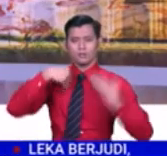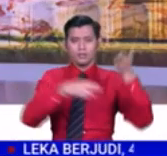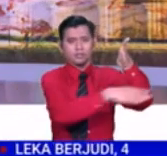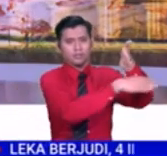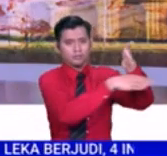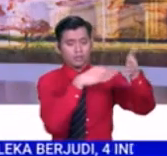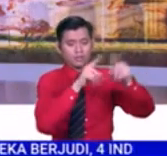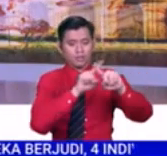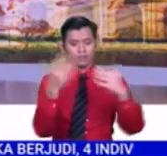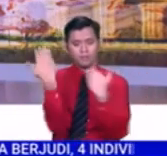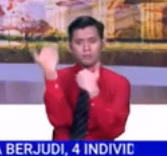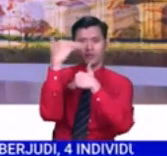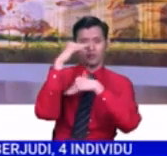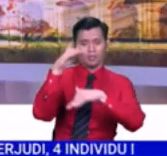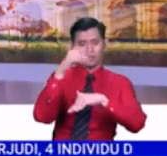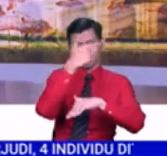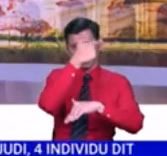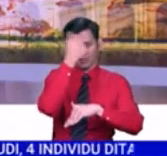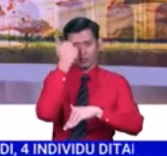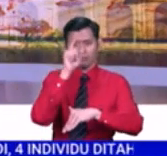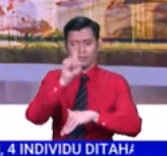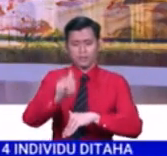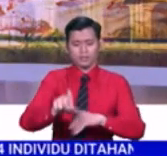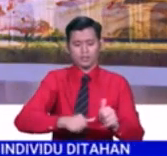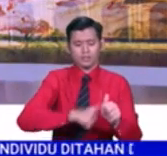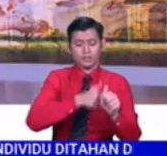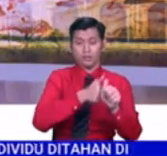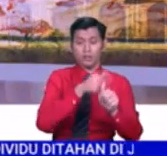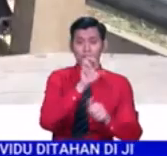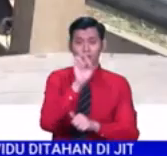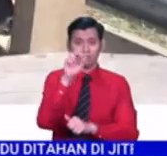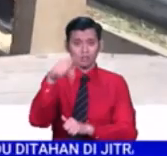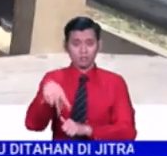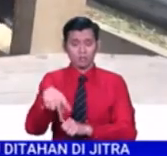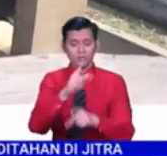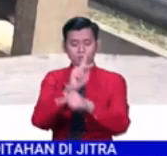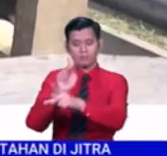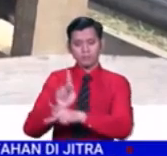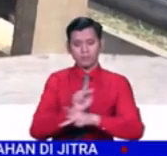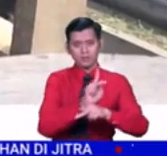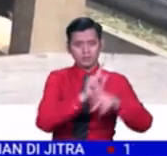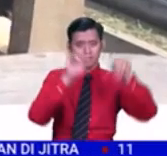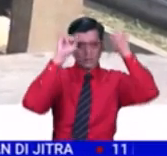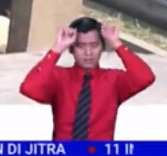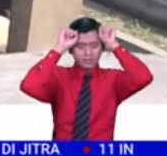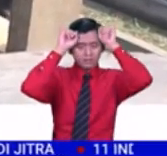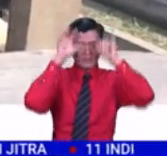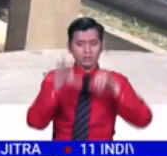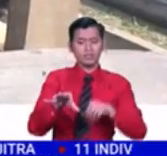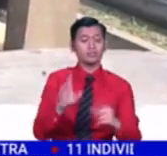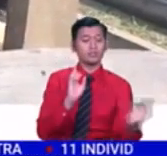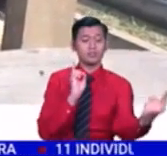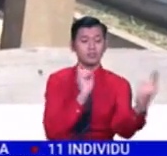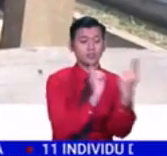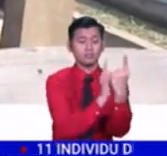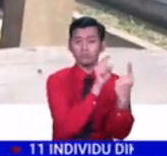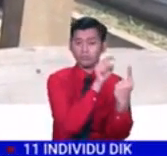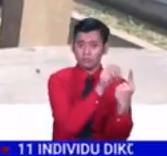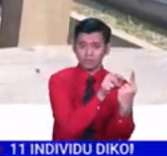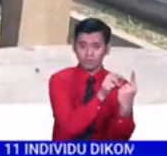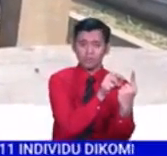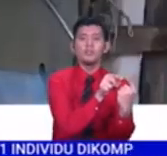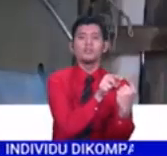menghadkan permintaan ekoran perlu mematuhi SOP. Peternak lembu yang ditemui di kampung Gong Kijang, Kuala Nerus